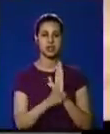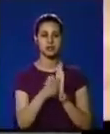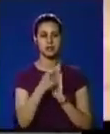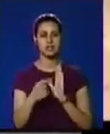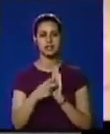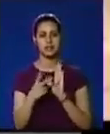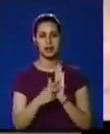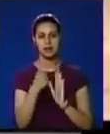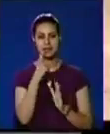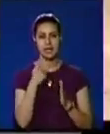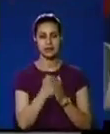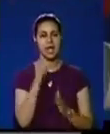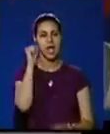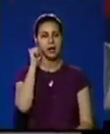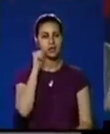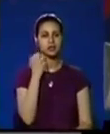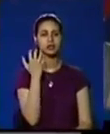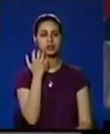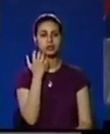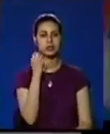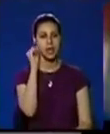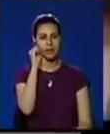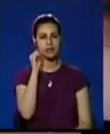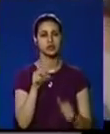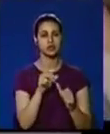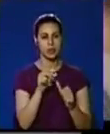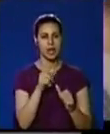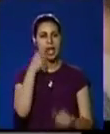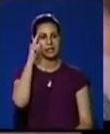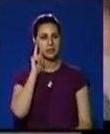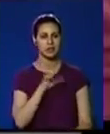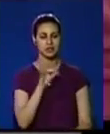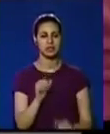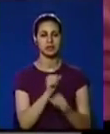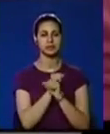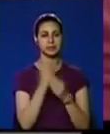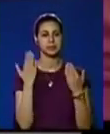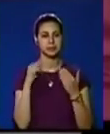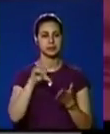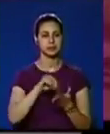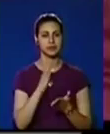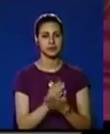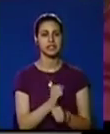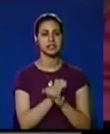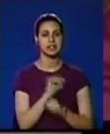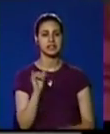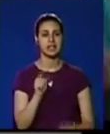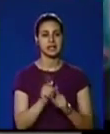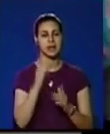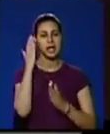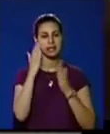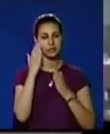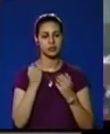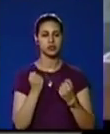წლამდე ასაკის ქართველი, აფხაზი, სომეხი და საქართველოში მცხოვრები აზერბაიჯანელი, მოზარდები, საზაფხულო ბანაკებში ისვენებენ, სადაც მათთვის შემეცნებით-გასართობი